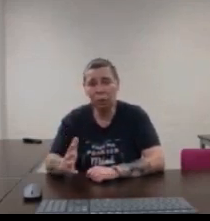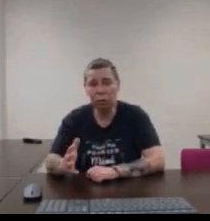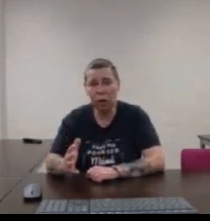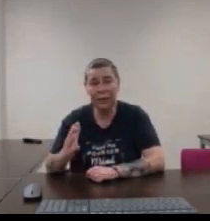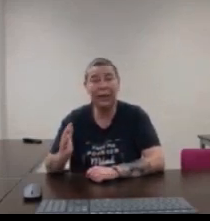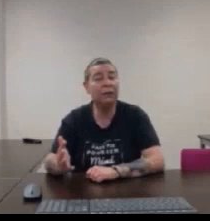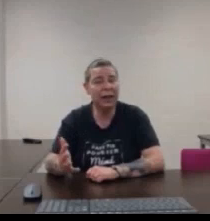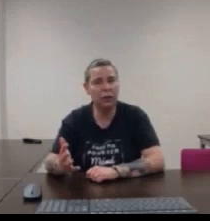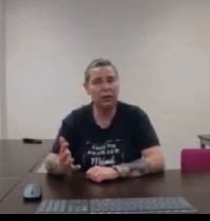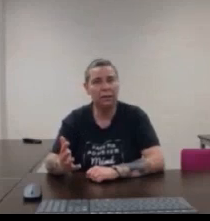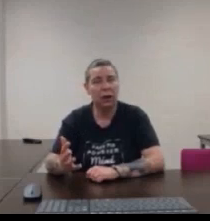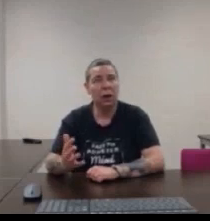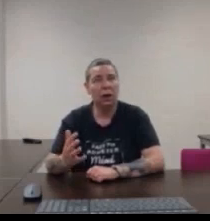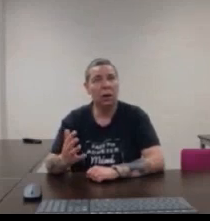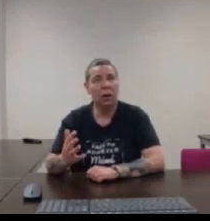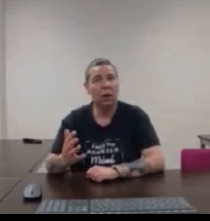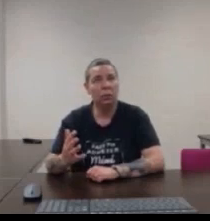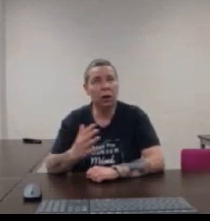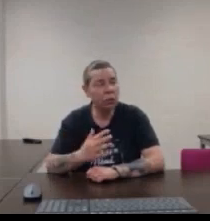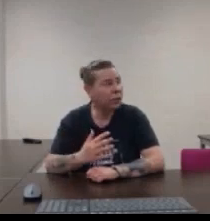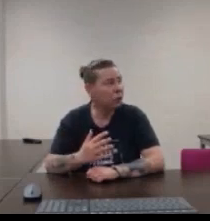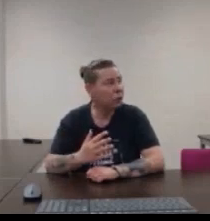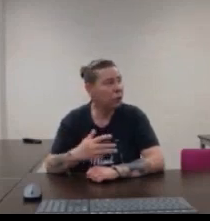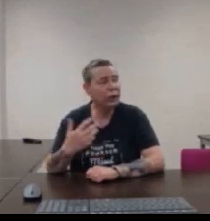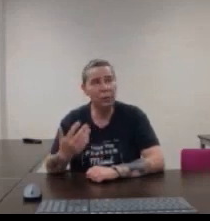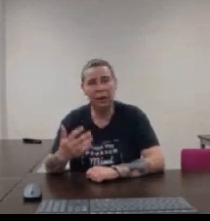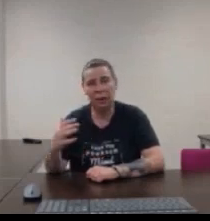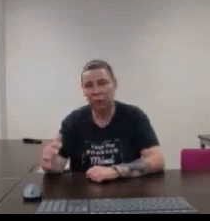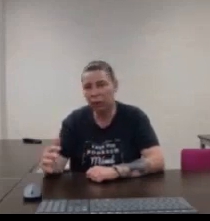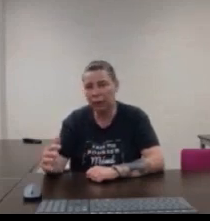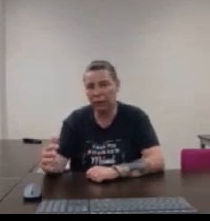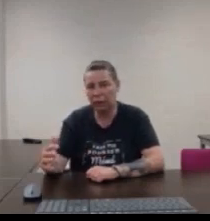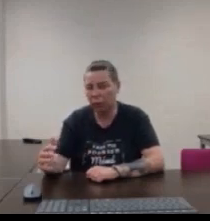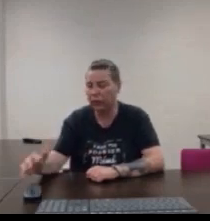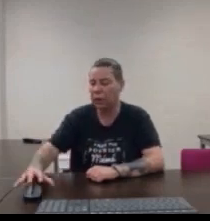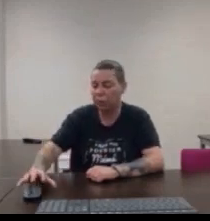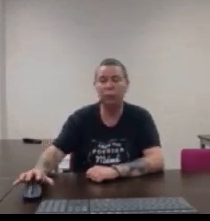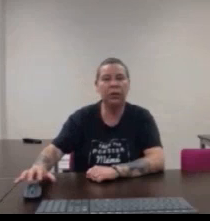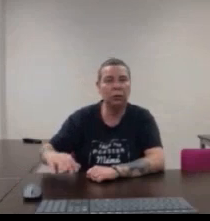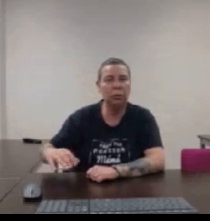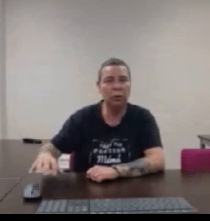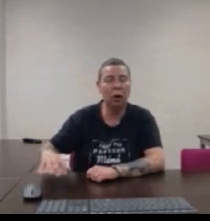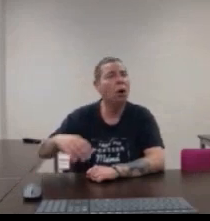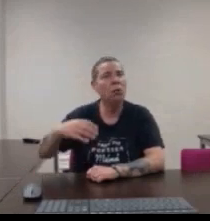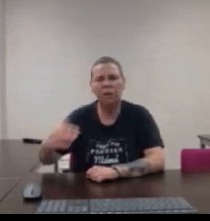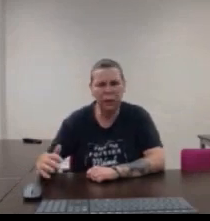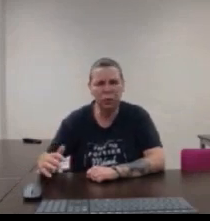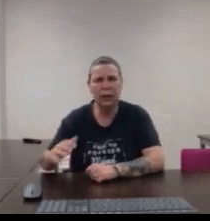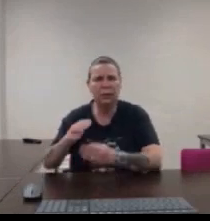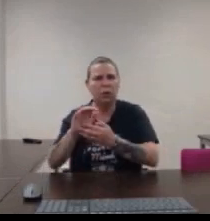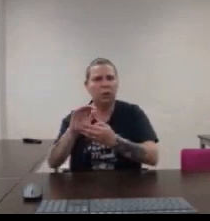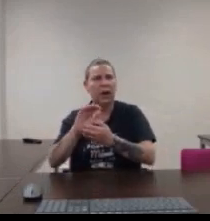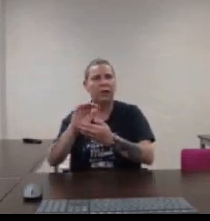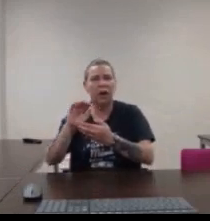c'est que c'est une douleur qui réveille la nuit. Donc comme le disait Maud, au départ c'est pendant l'exposition, c'est-à-dire pendant que vous êtes au bureau ou en